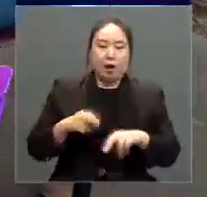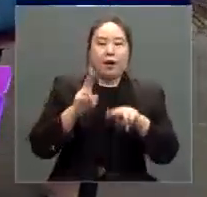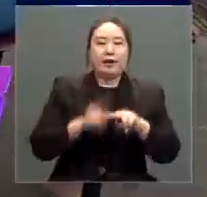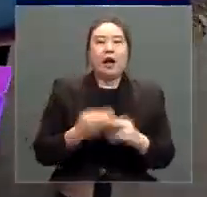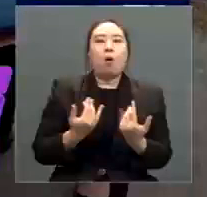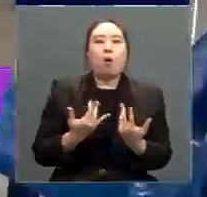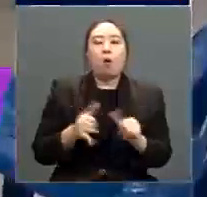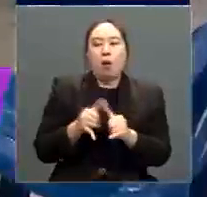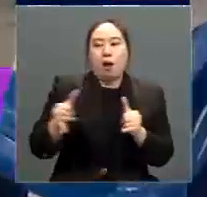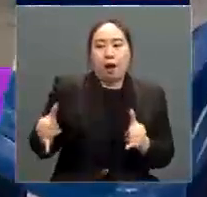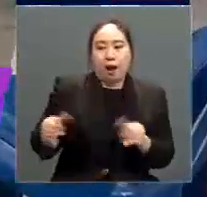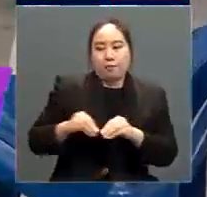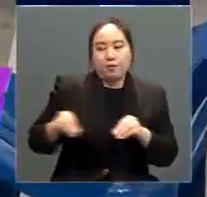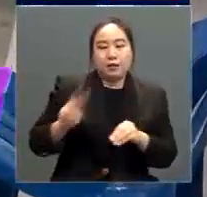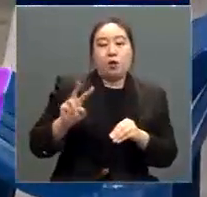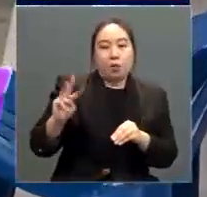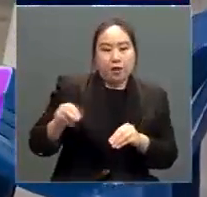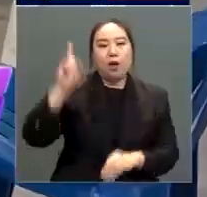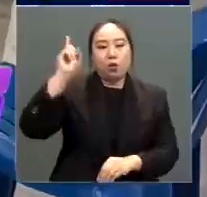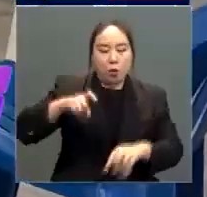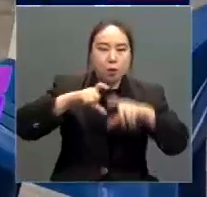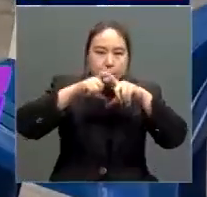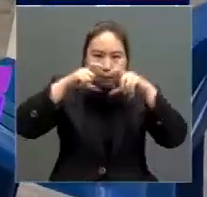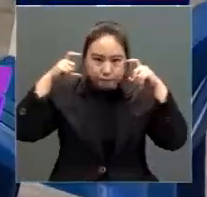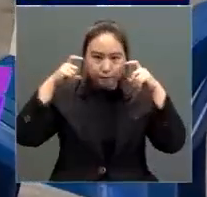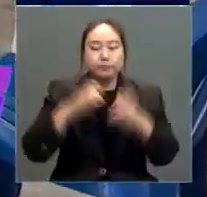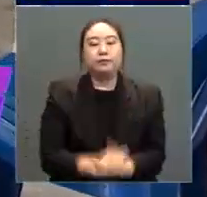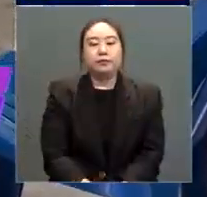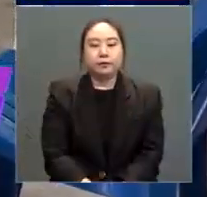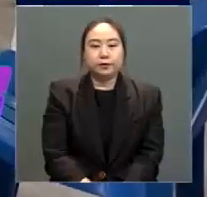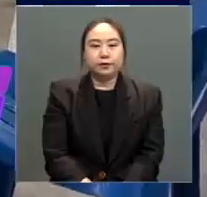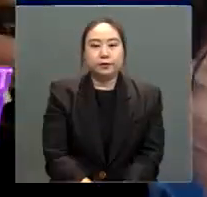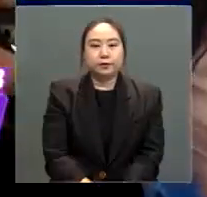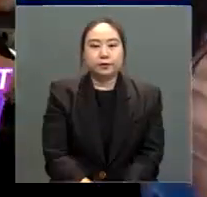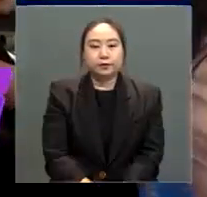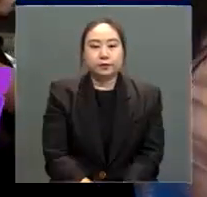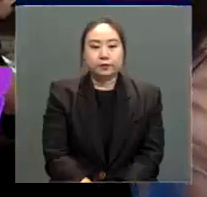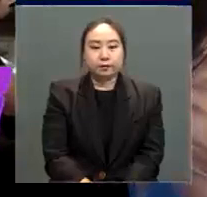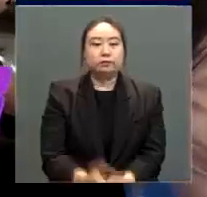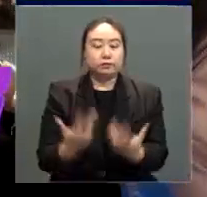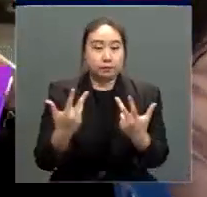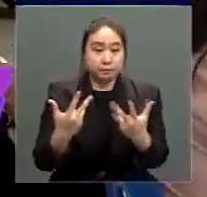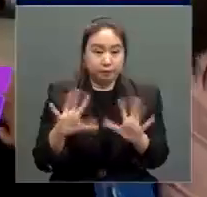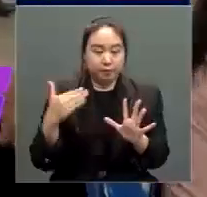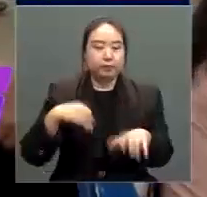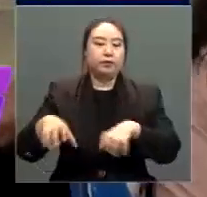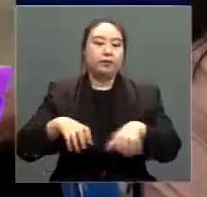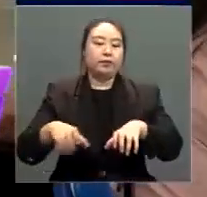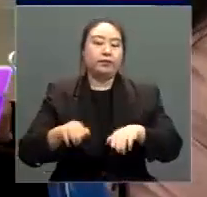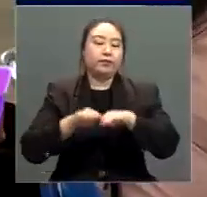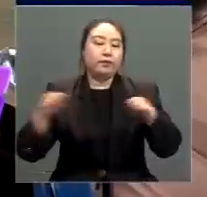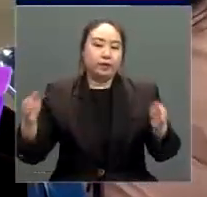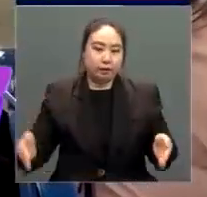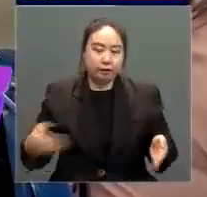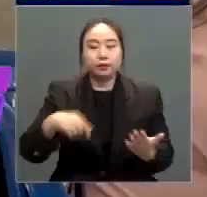นที่ไปเห็นไหมคะต้องมีหน้ากากผ้าหน้ากากอนามัยทุกคนนะคะแล้วเจ้าหน้าที่เขาก็มีการจัดตั้งโต๊ะสำหรับกร